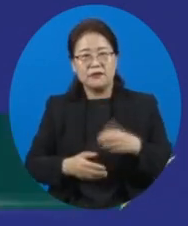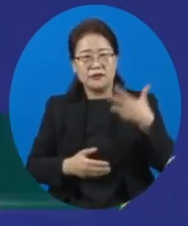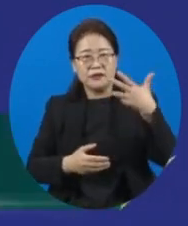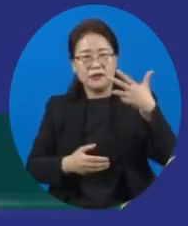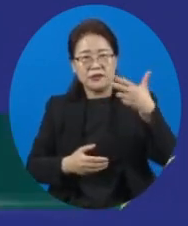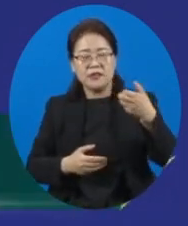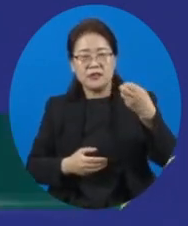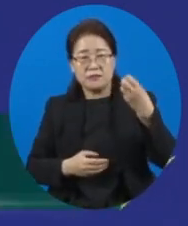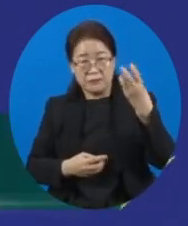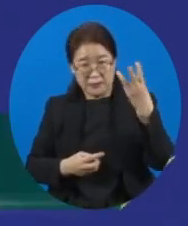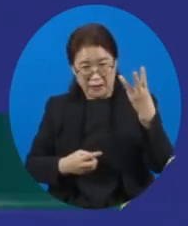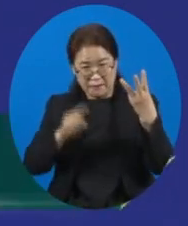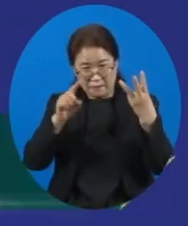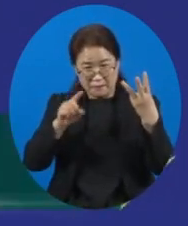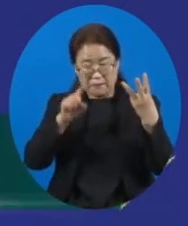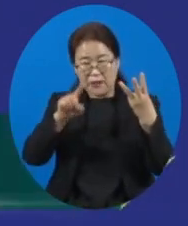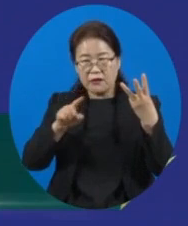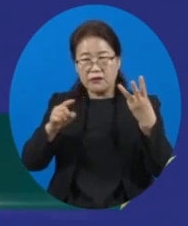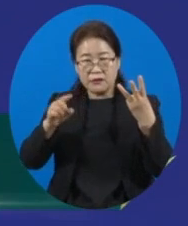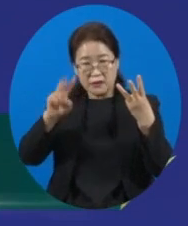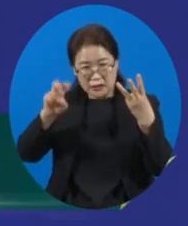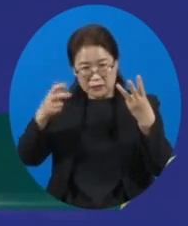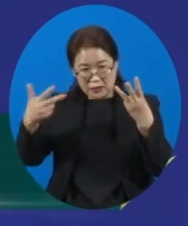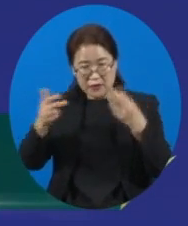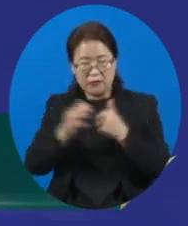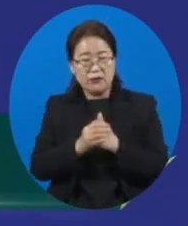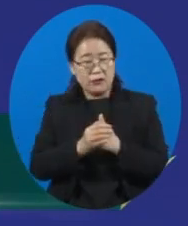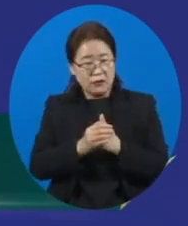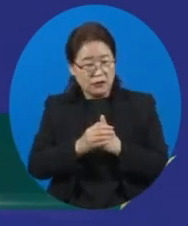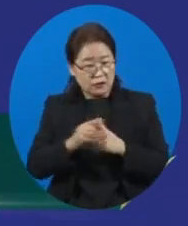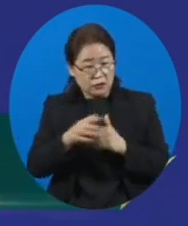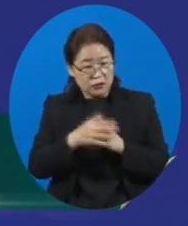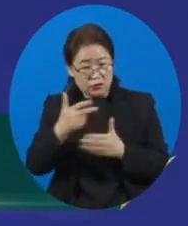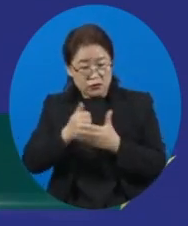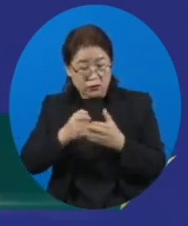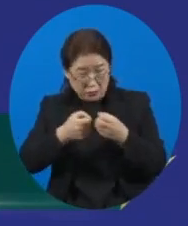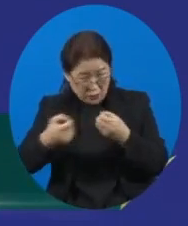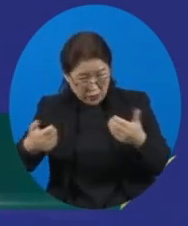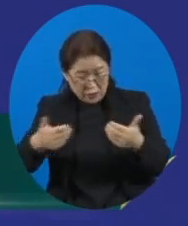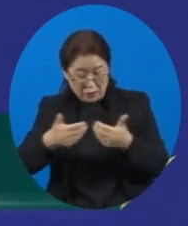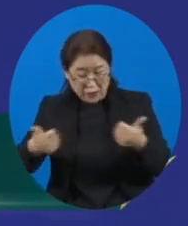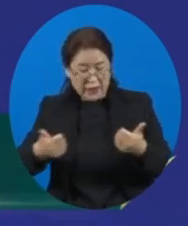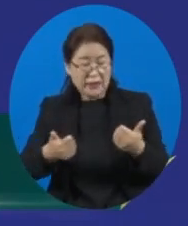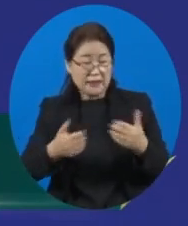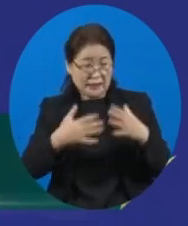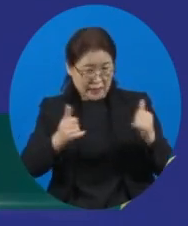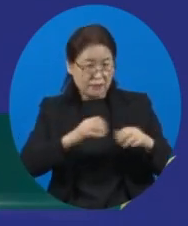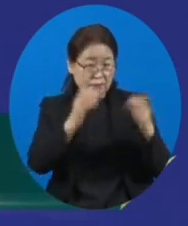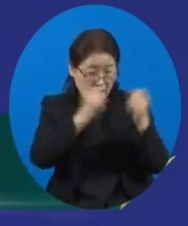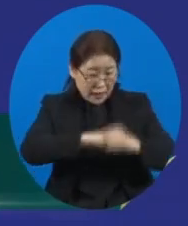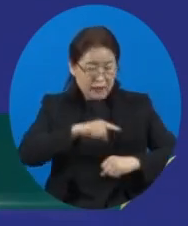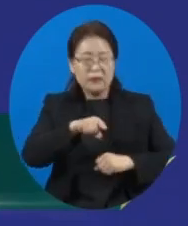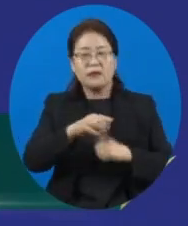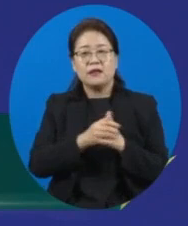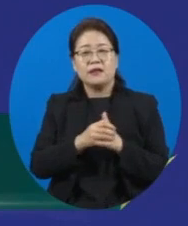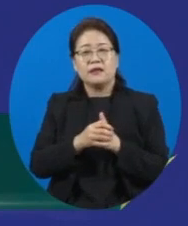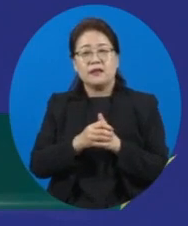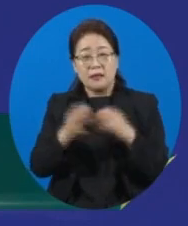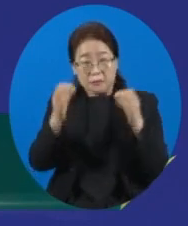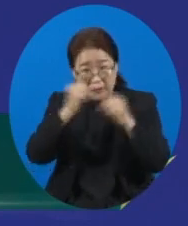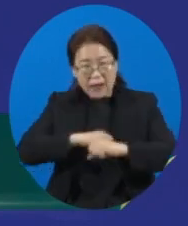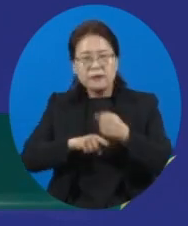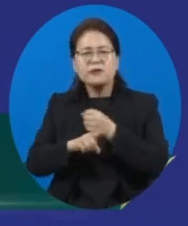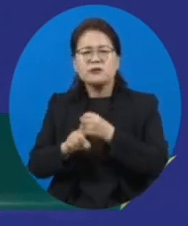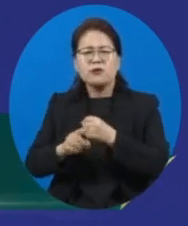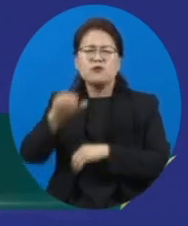73편 27절을 먼저 읽겠어요. 다 같이요. 무릇 주를 멀리하는 자는 망하리니. 여러분, 망한다는 게